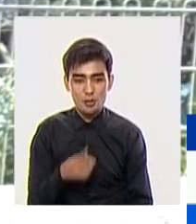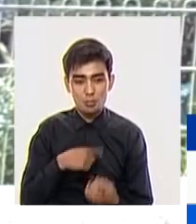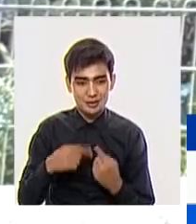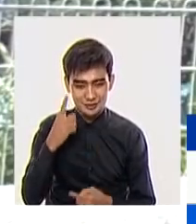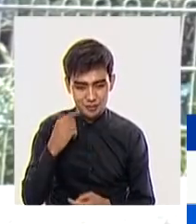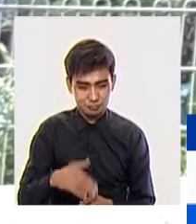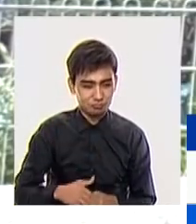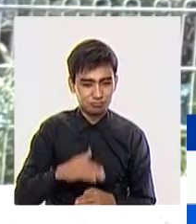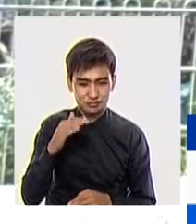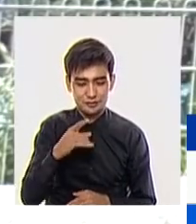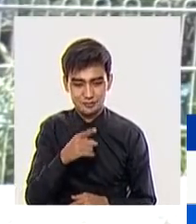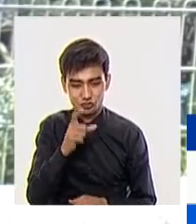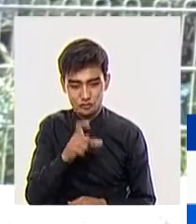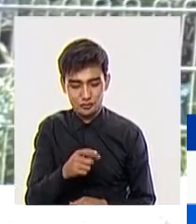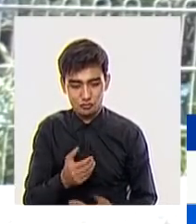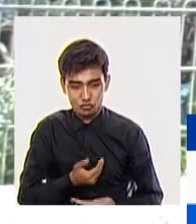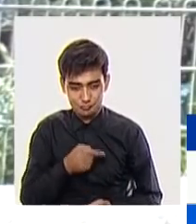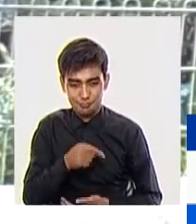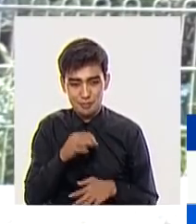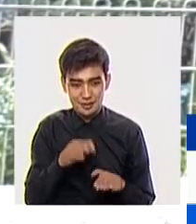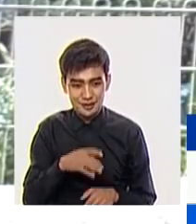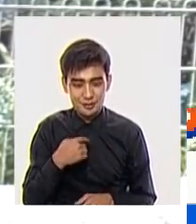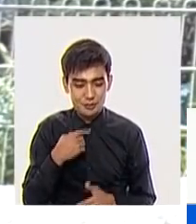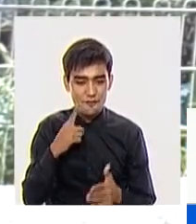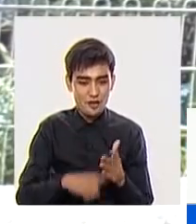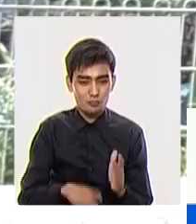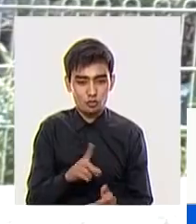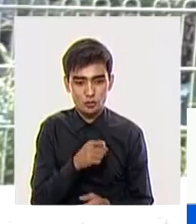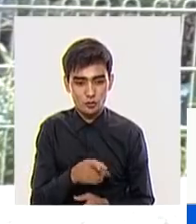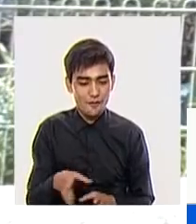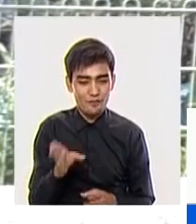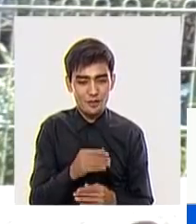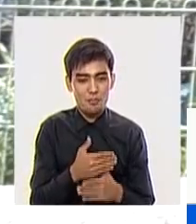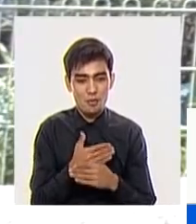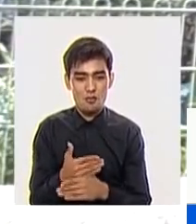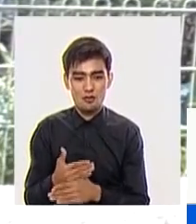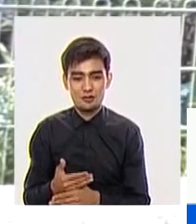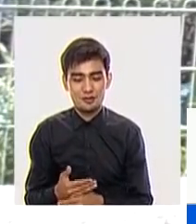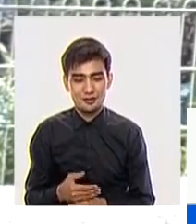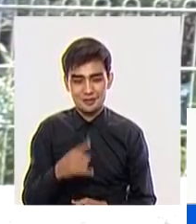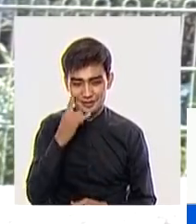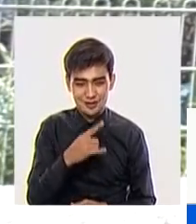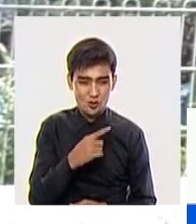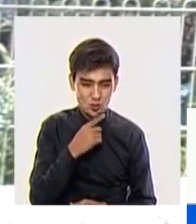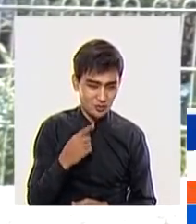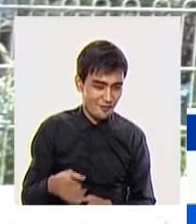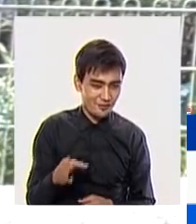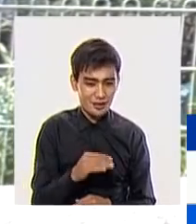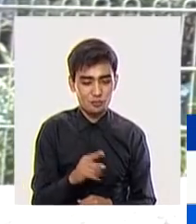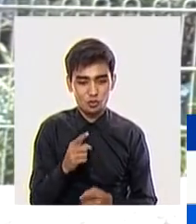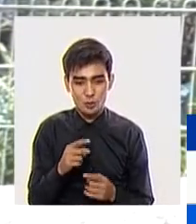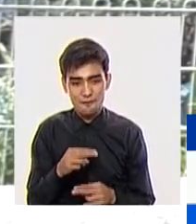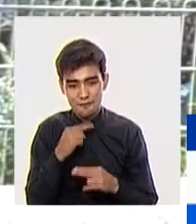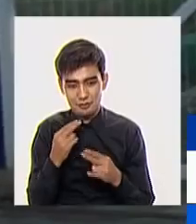детства знаем, он местный. И надеемся на того, чтобы он всем, казак, русский, всем, чтобы